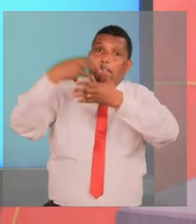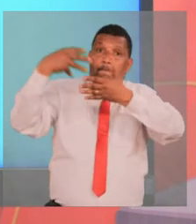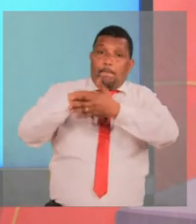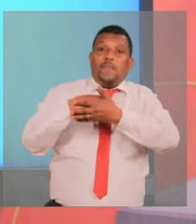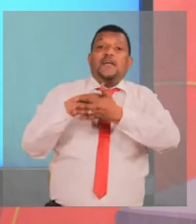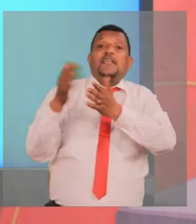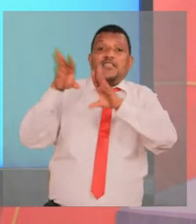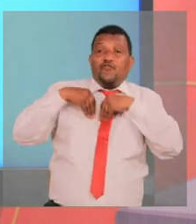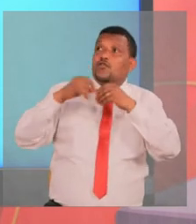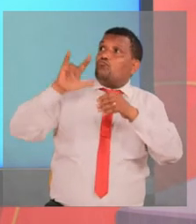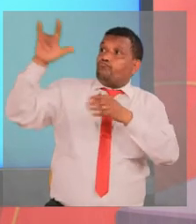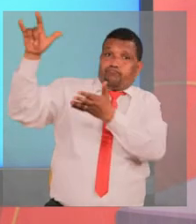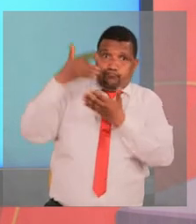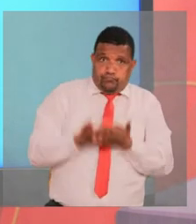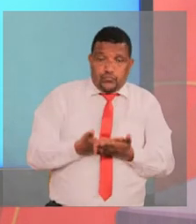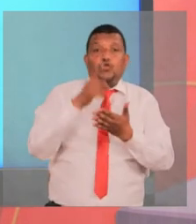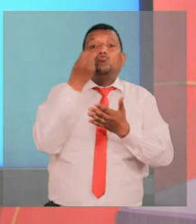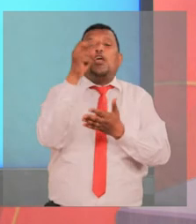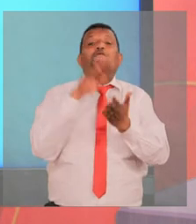नंबर